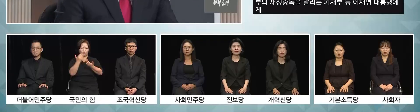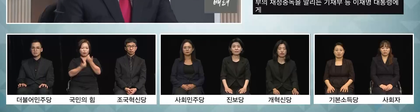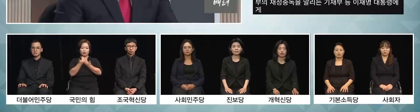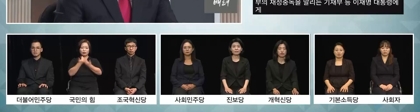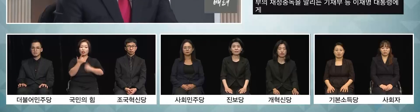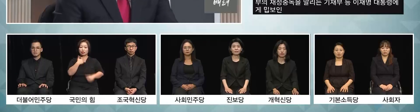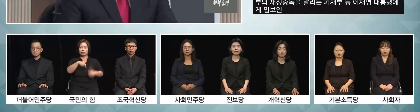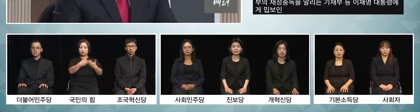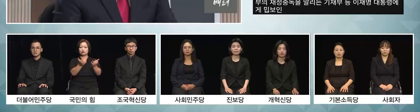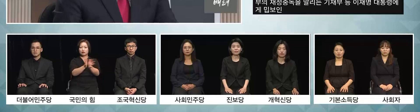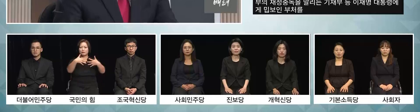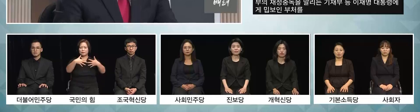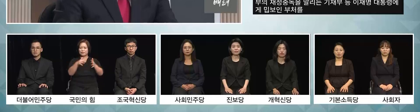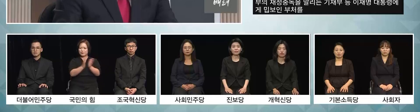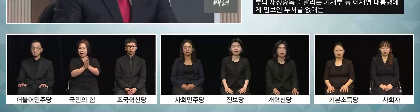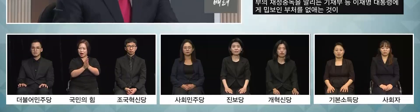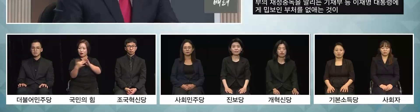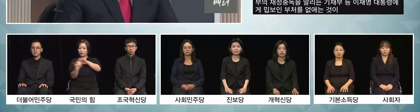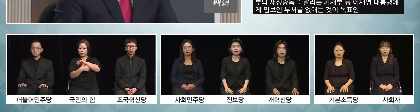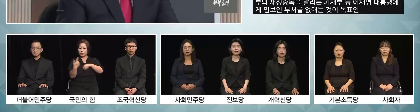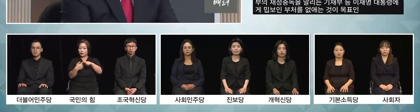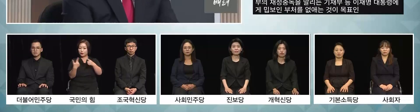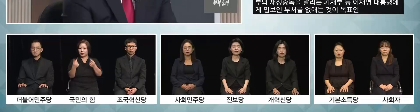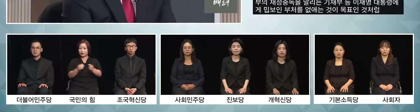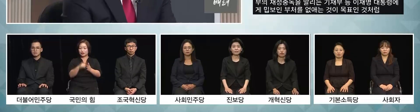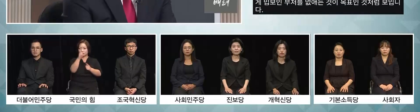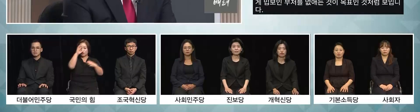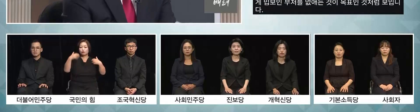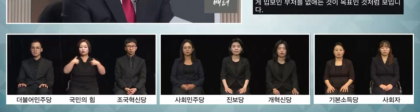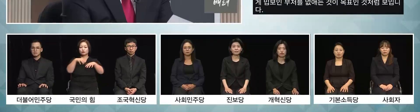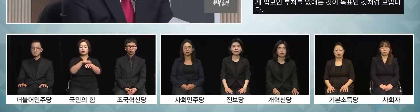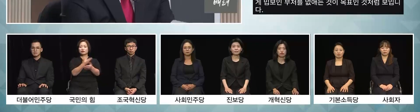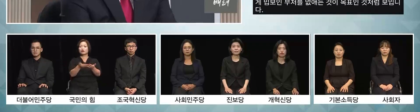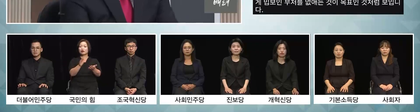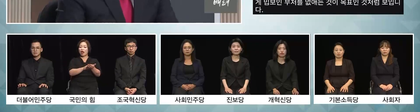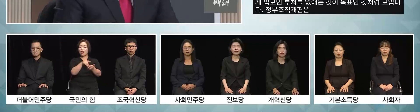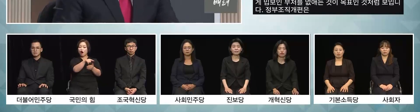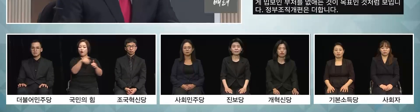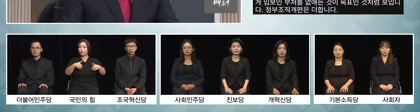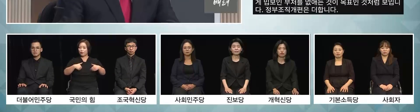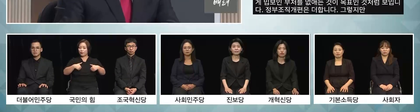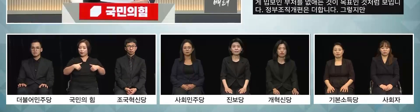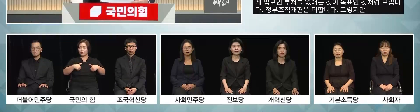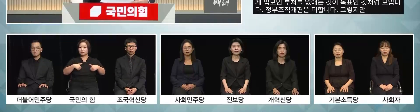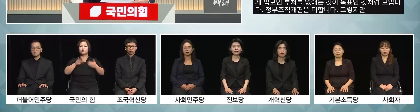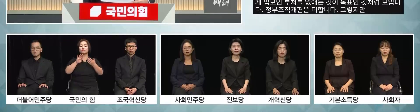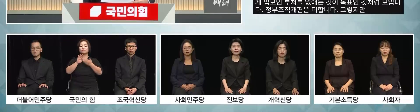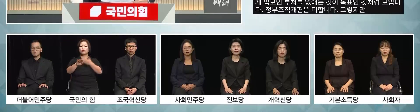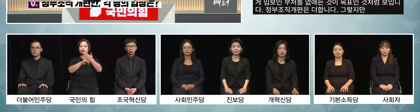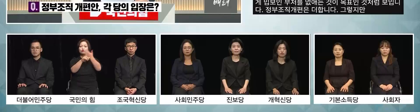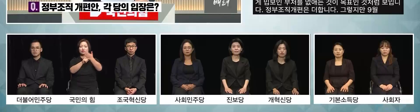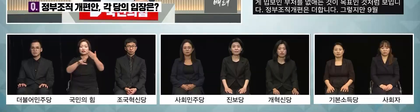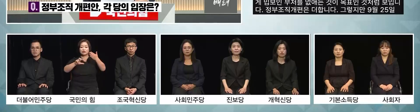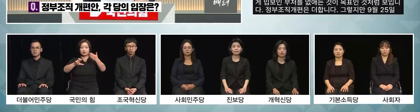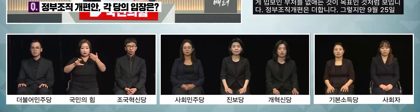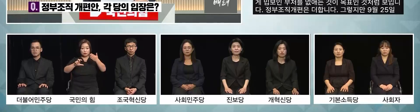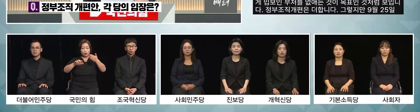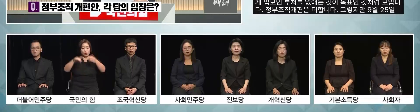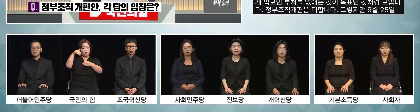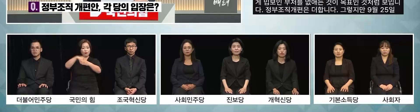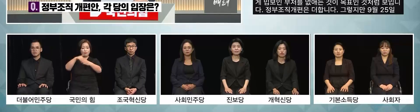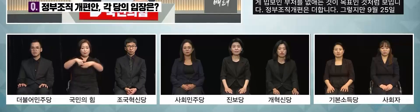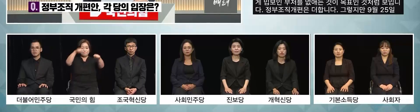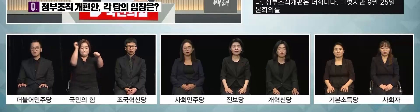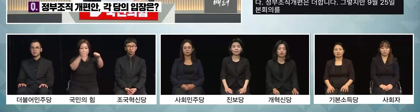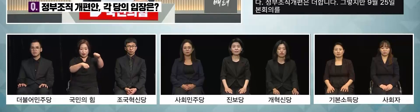것이 목표인 것처럼 보입니다. 정부 조직 개편은 다 합니다. 그렇지만은 9월 25일 날 본회의를 통과하겠다고 못